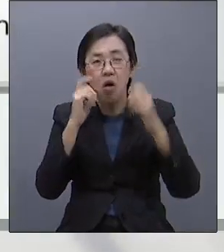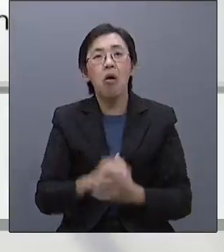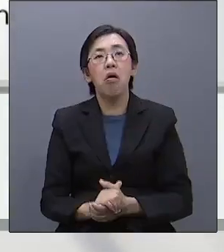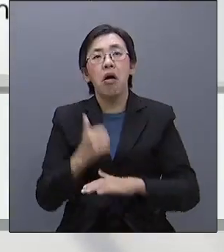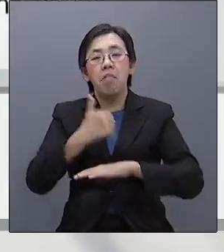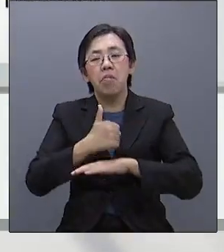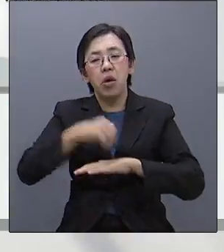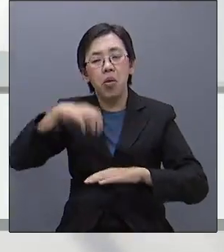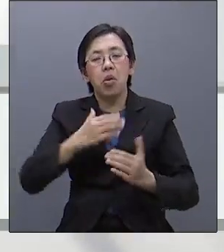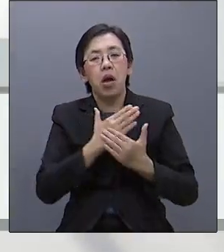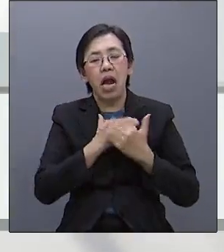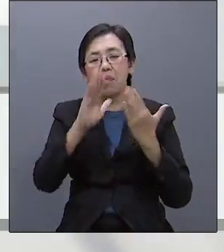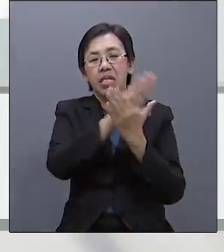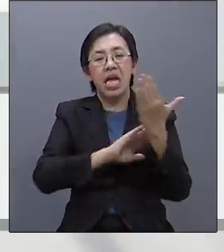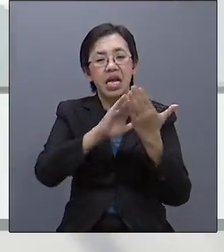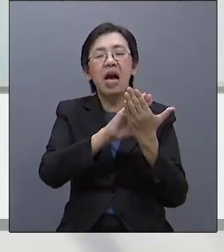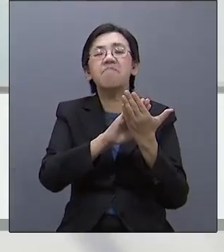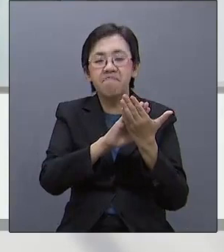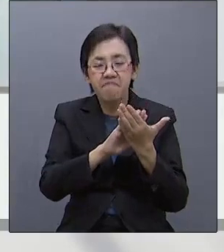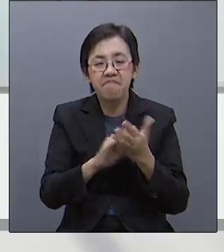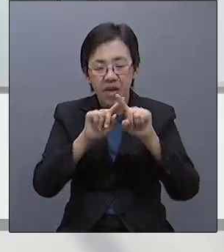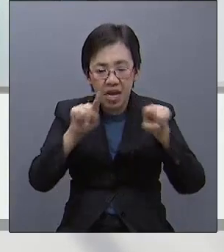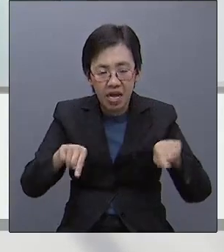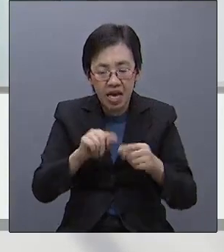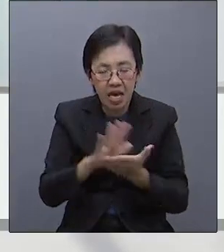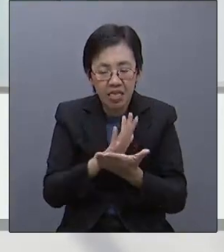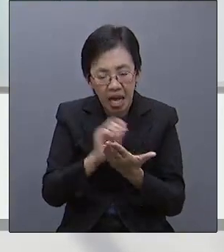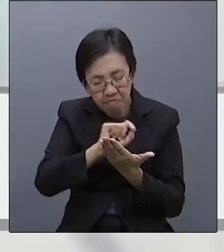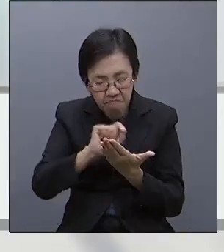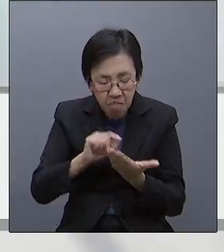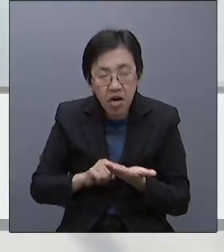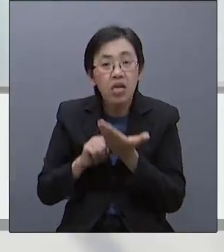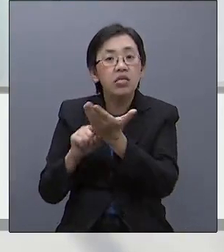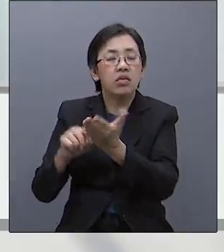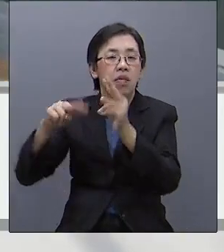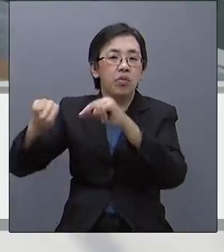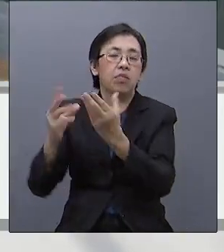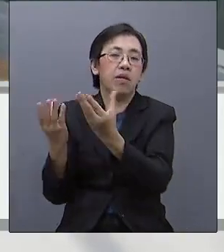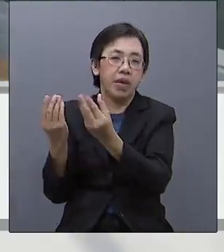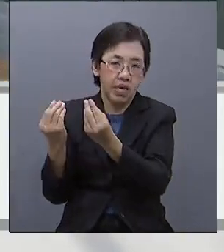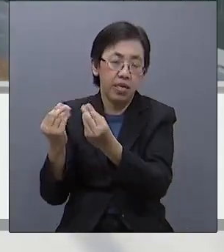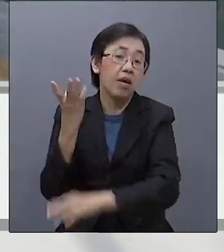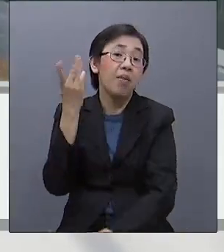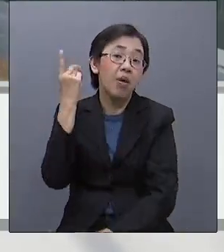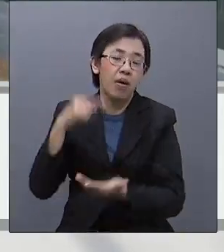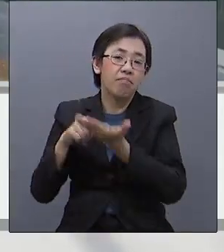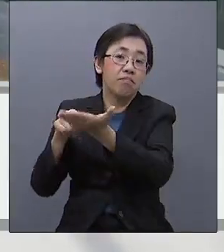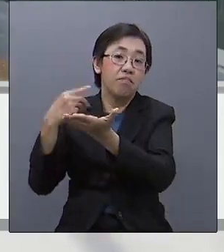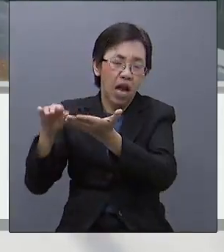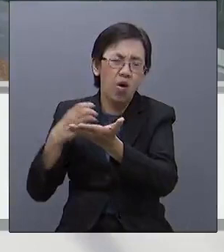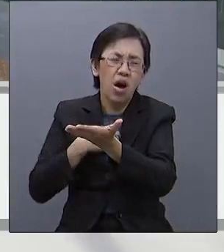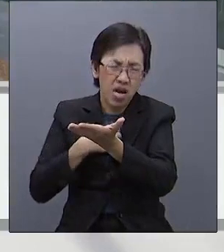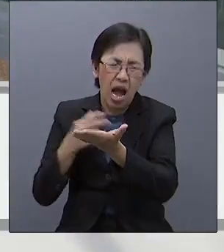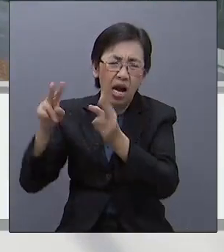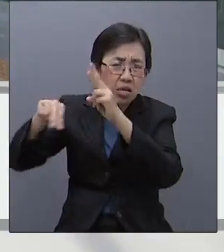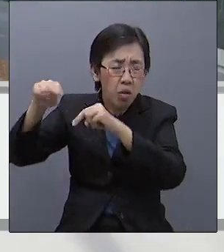รรักชาติรักแผ่นดินเขาบอกว่าเขาได้ส่งคำร้องไปยังผู้ตรวจการแผ่นดินแล้วตั้งแต่เมื่อวานนี้เพื่อขอให้พิ